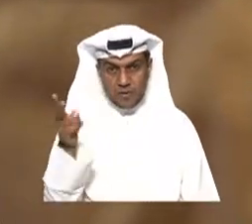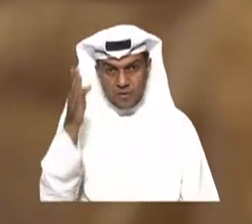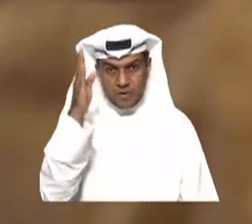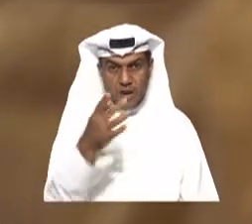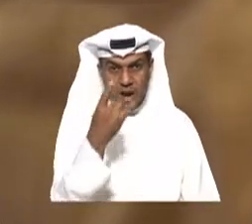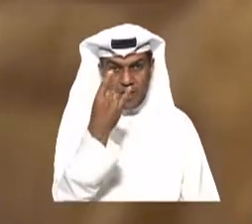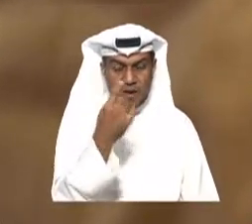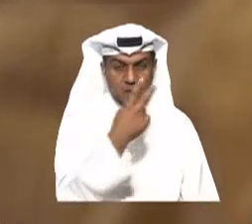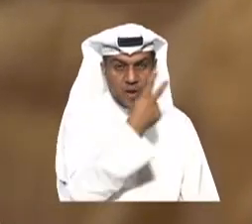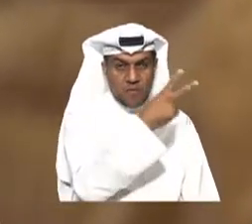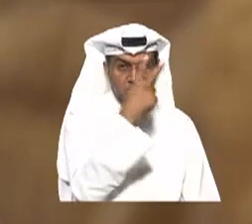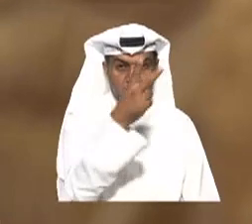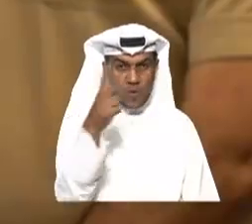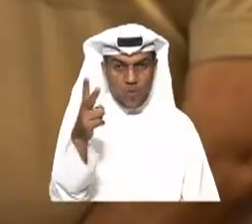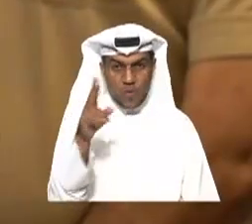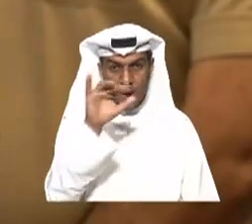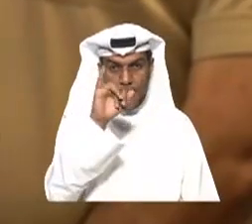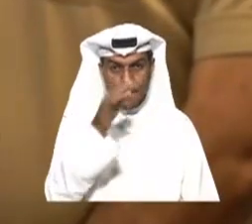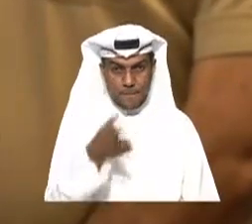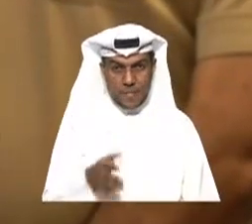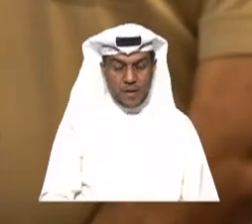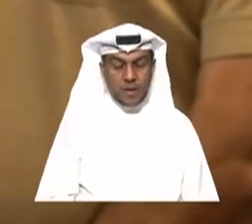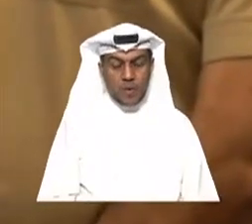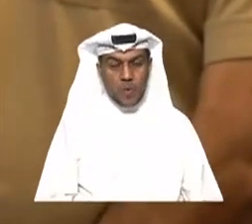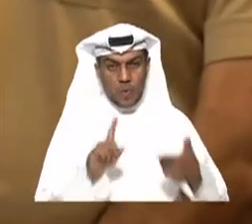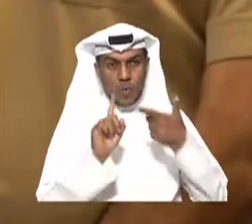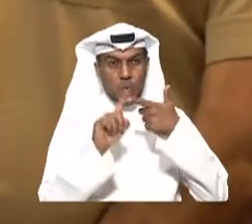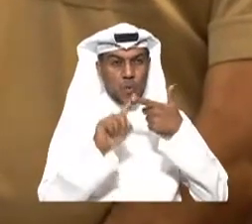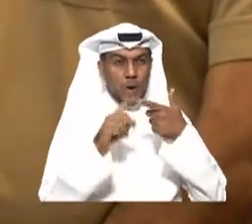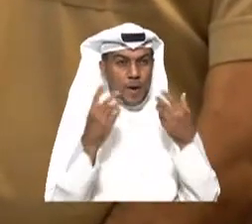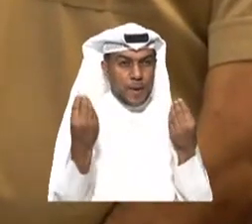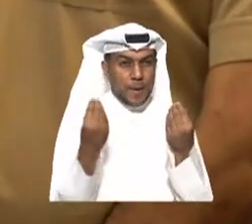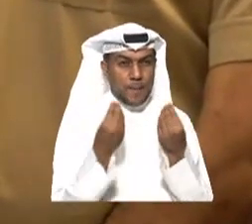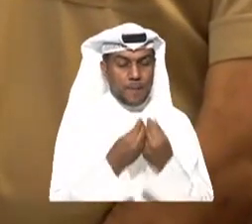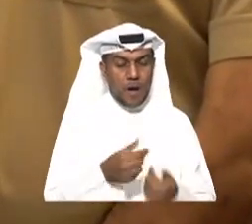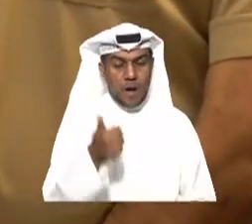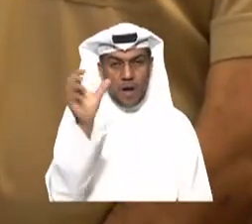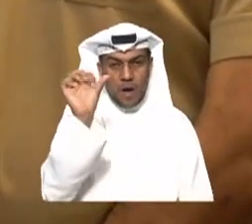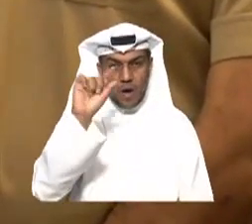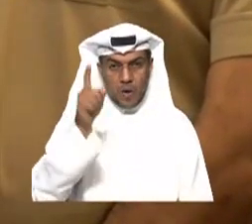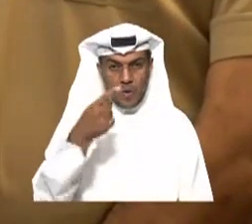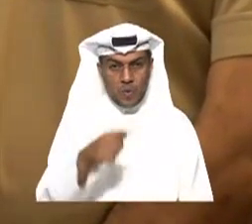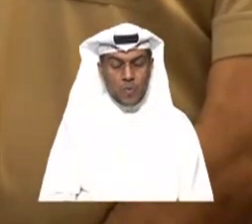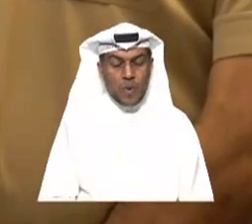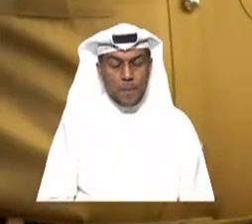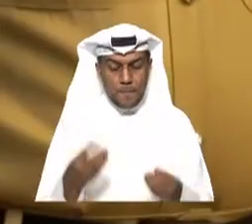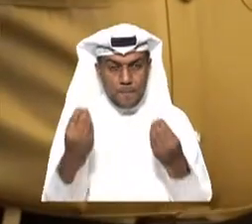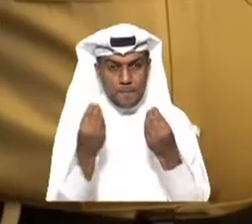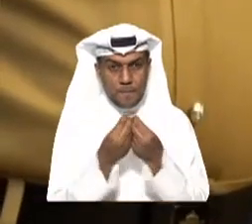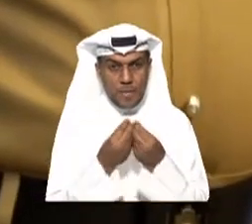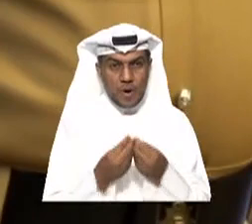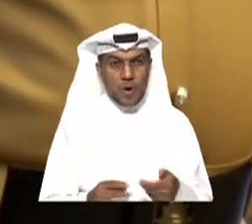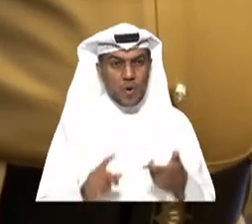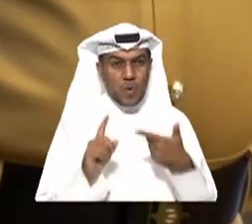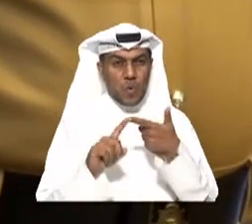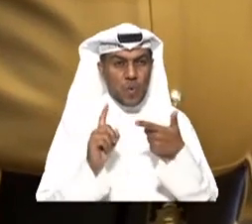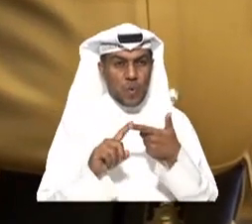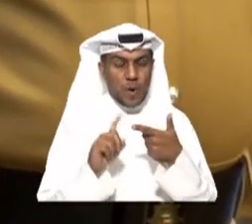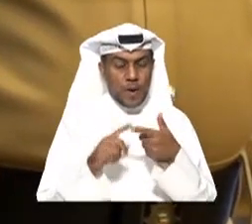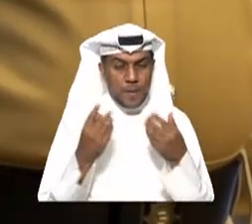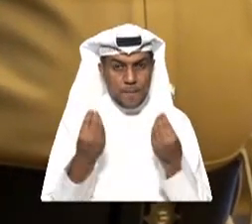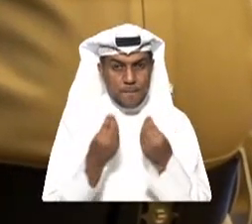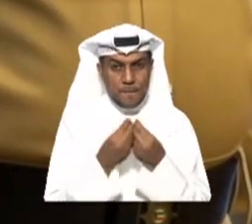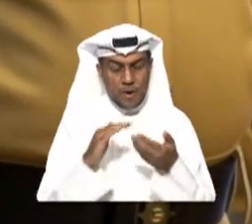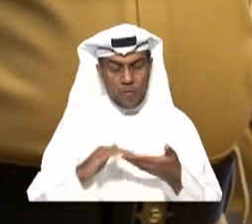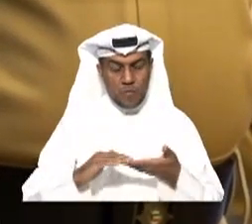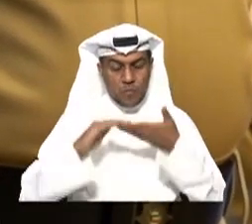2022 وبحضور وكيل وزارة الداخلية الفريق أنور عبد اللطيف البرجس ووكيل وزارة الداخلية